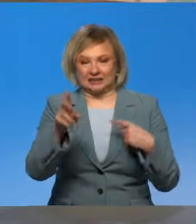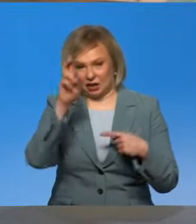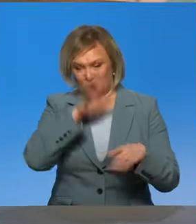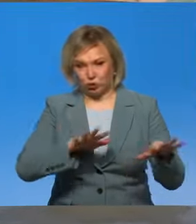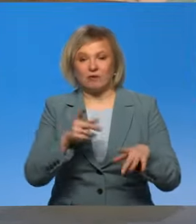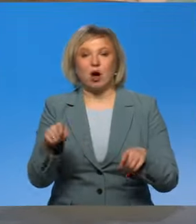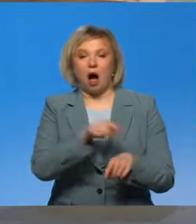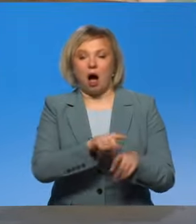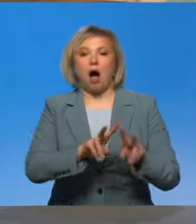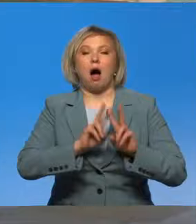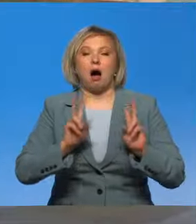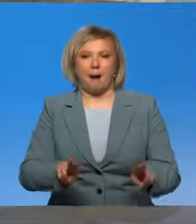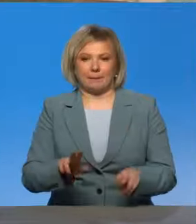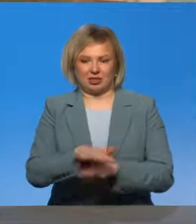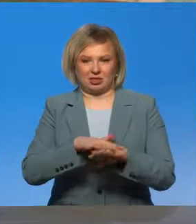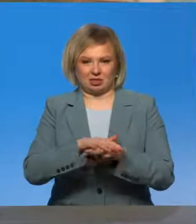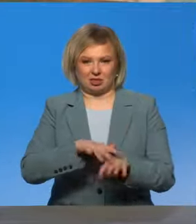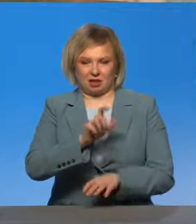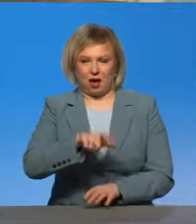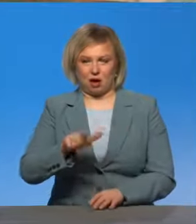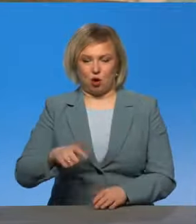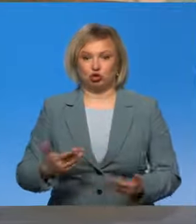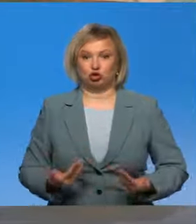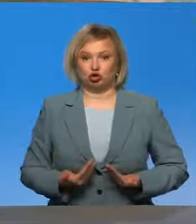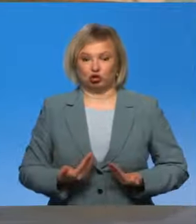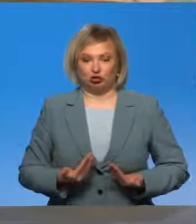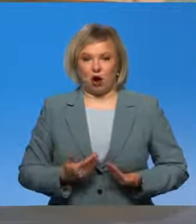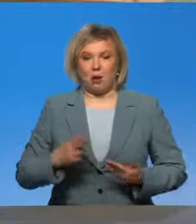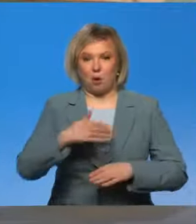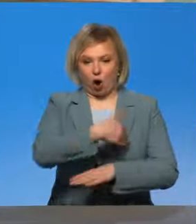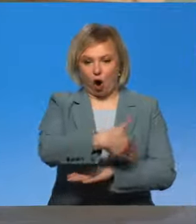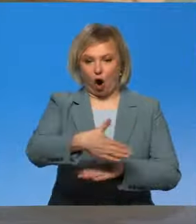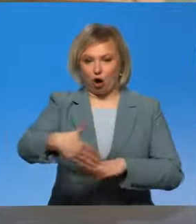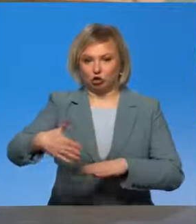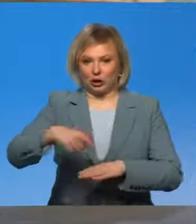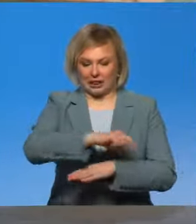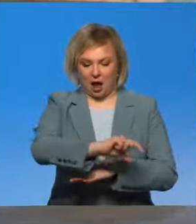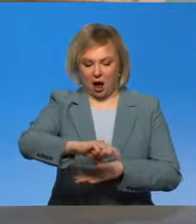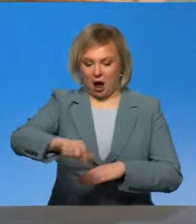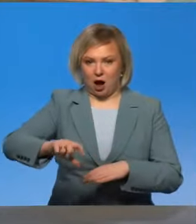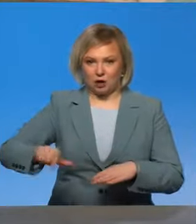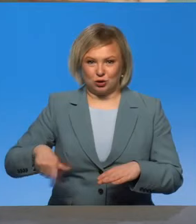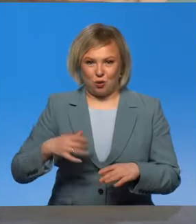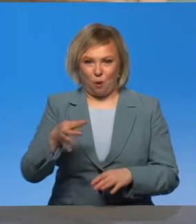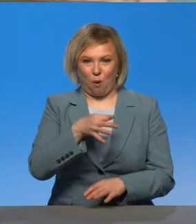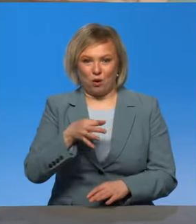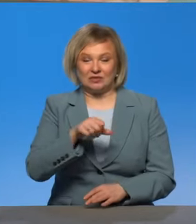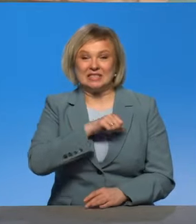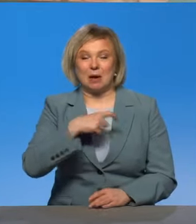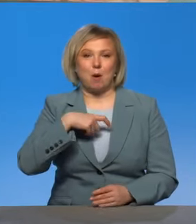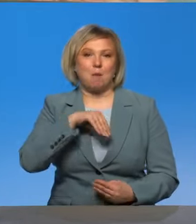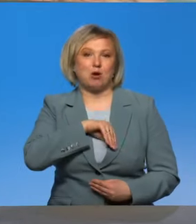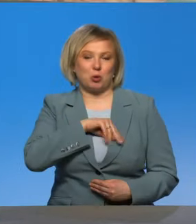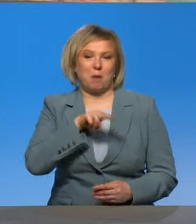Папуа-Новогвинейцы, меланезийцы, проживающие по очертанию острова, и, соответственно, они сами все по духу